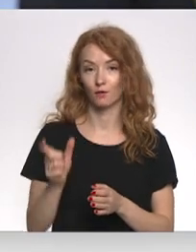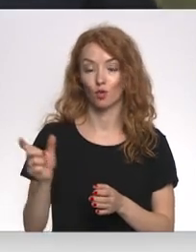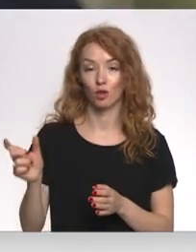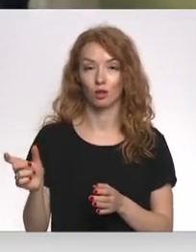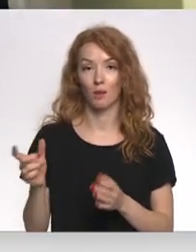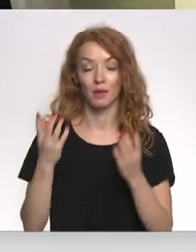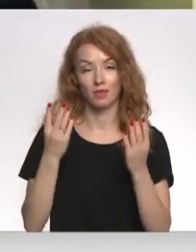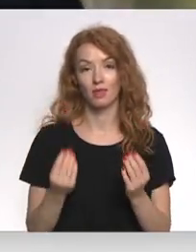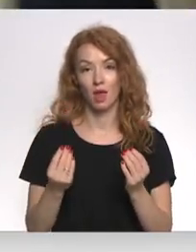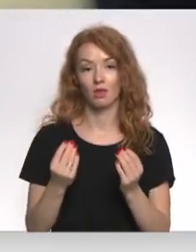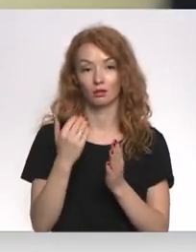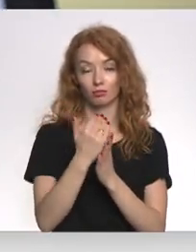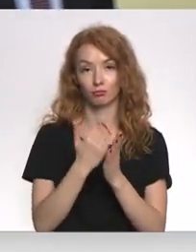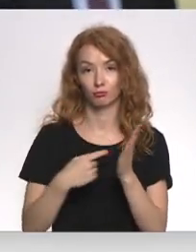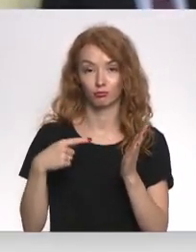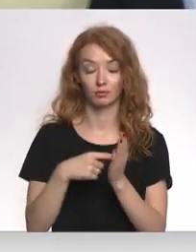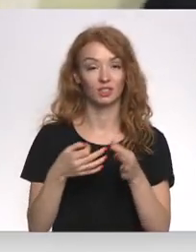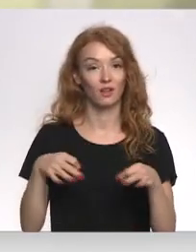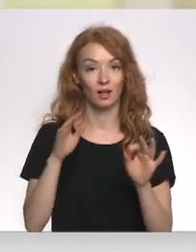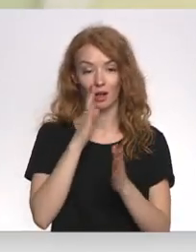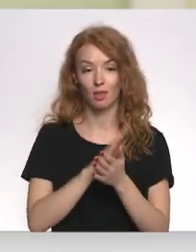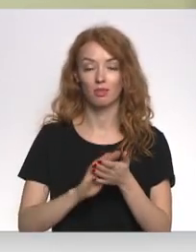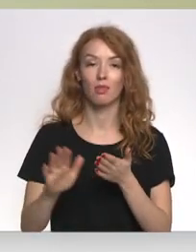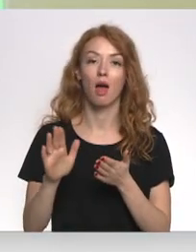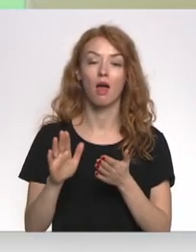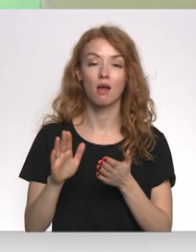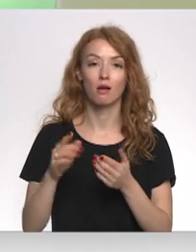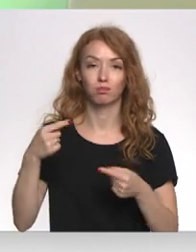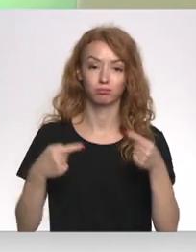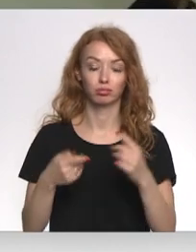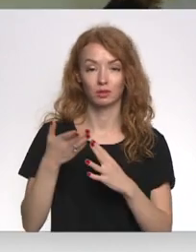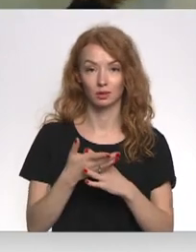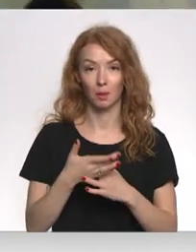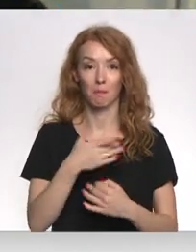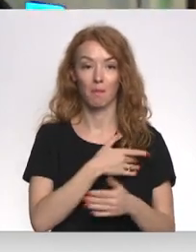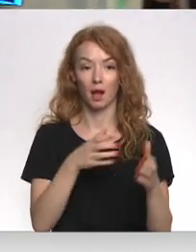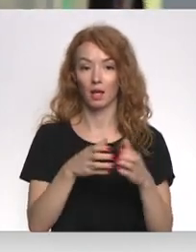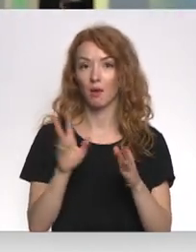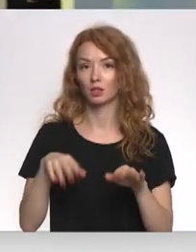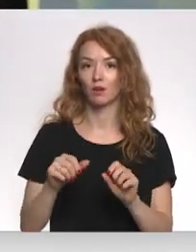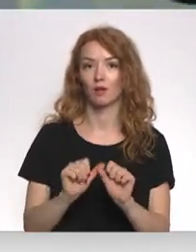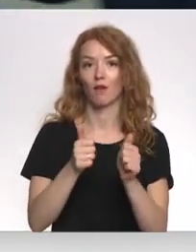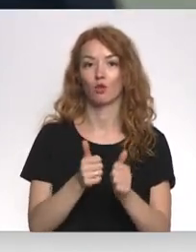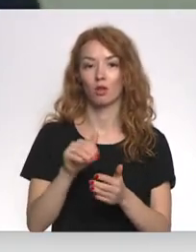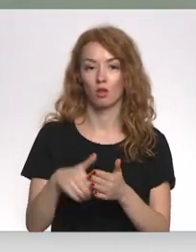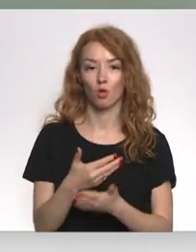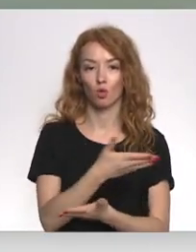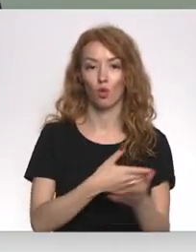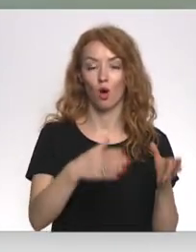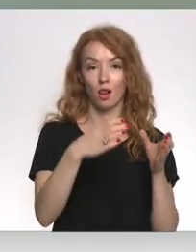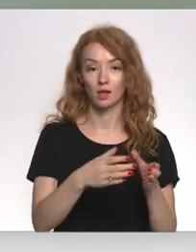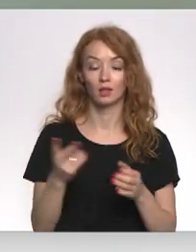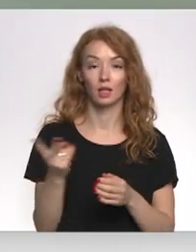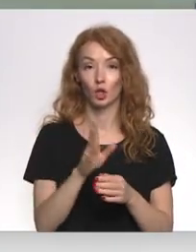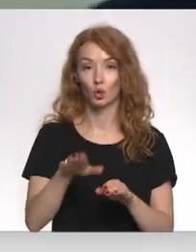dienas kārtības punkti esot svarīgāk nekā ideoloģiskās domstarpības starp partijām, kas varētu veidot jauno koalīciju. Tāpēc